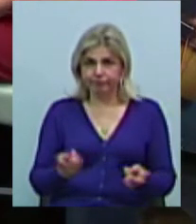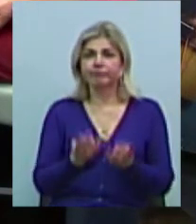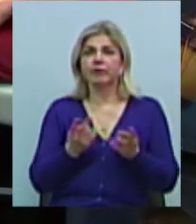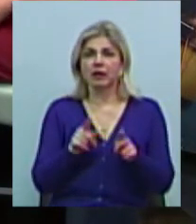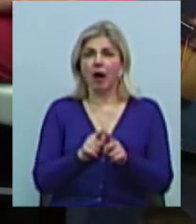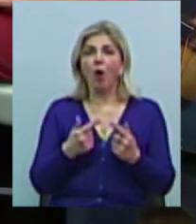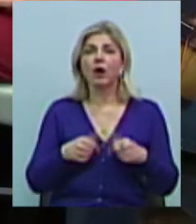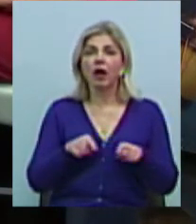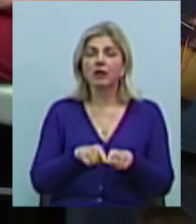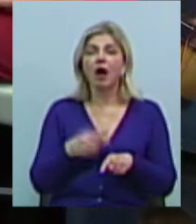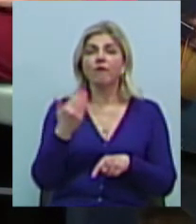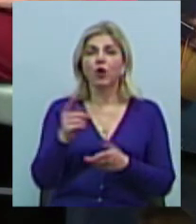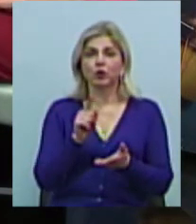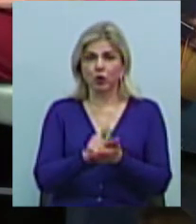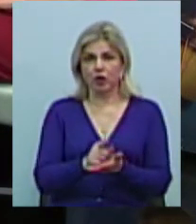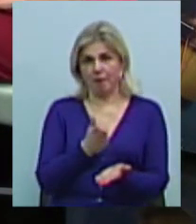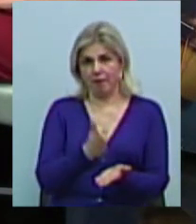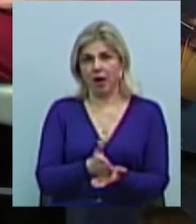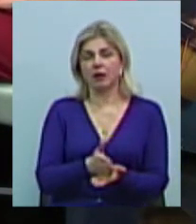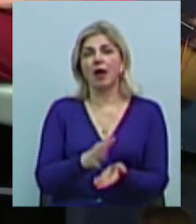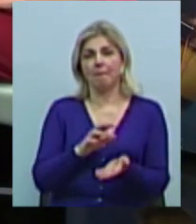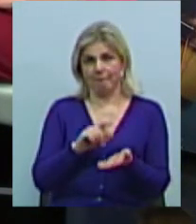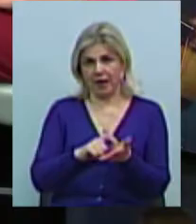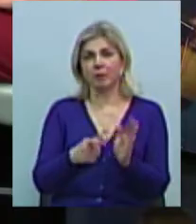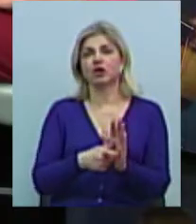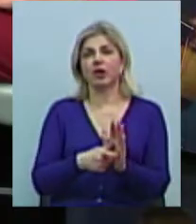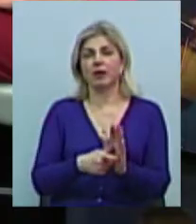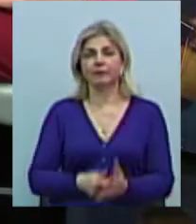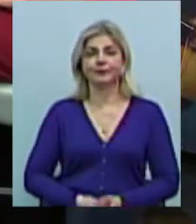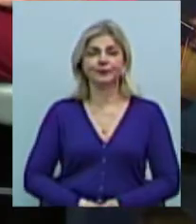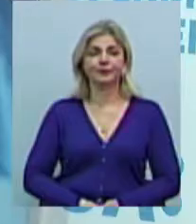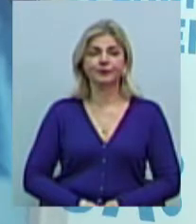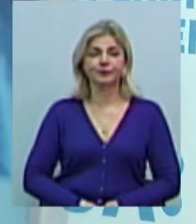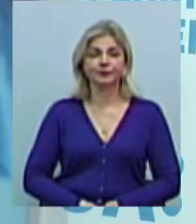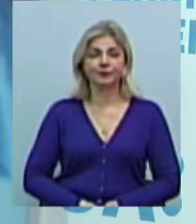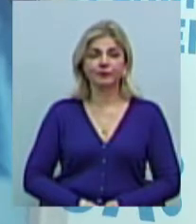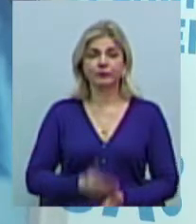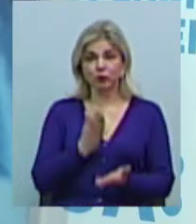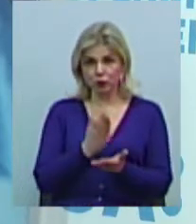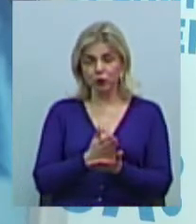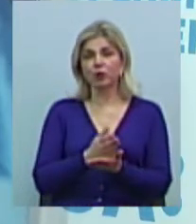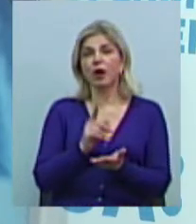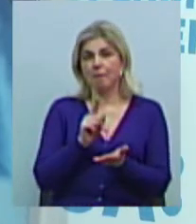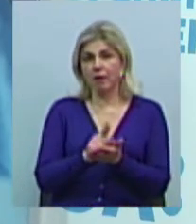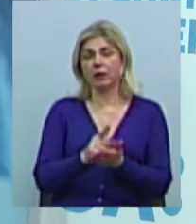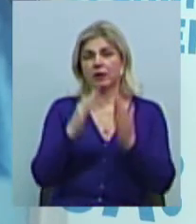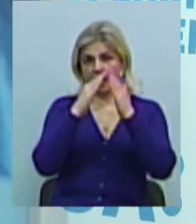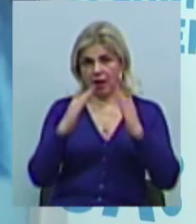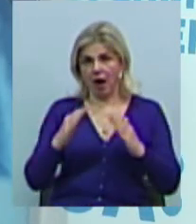бути десь. Вона повинна мати приміщення. Ну, звичайно, так. Вона повинна треба мати дах над головою. Над головою для того,